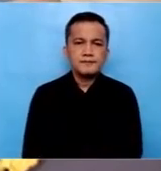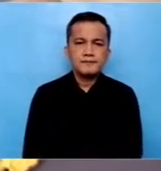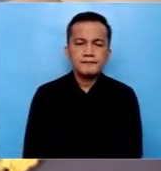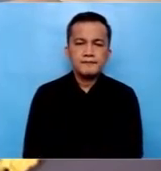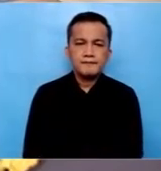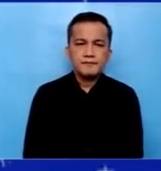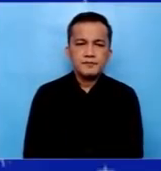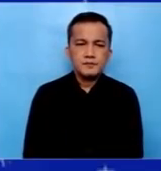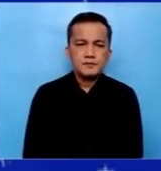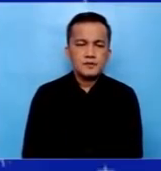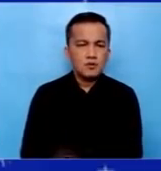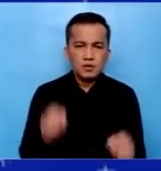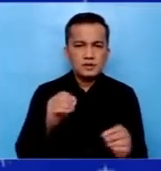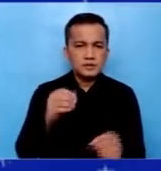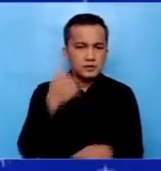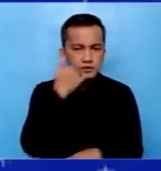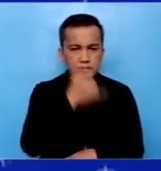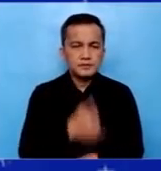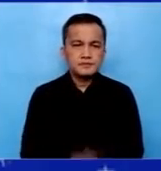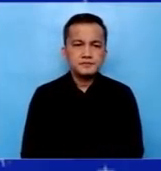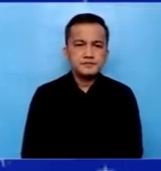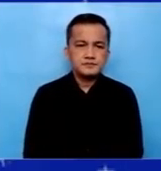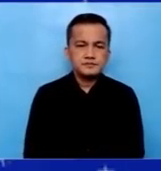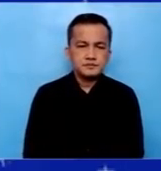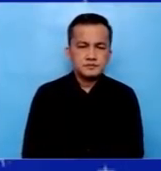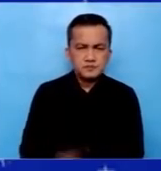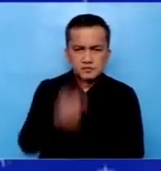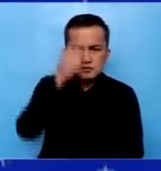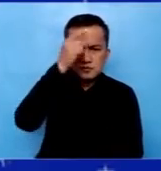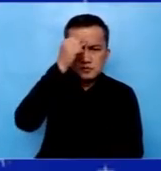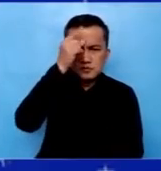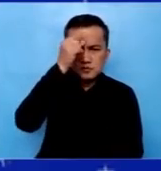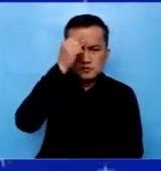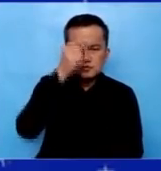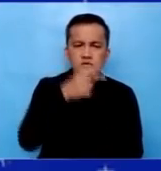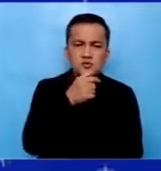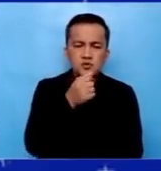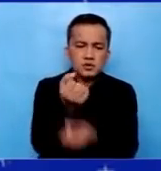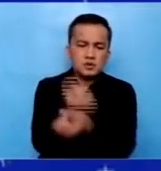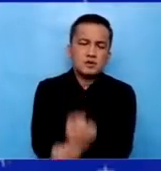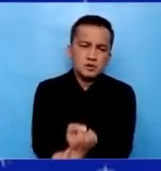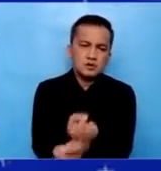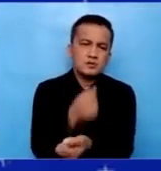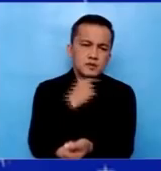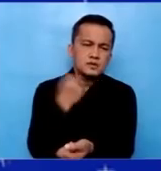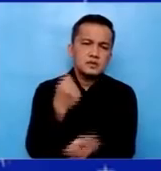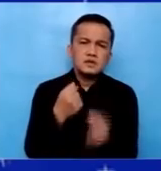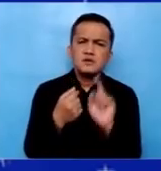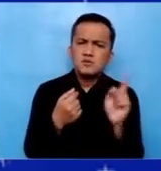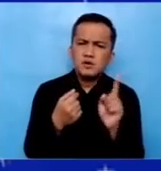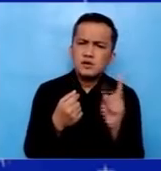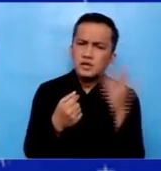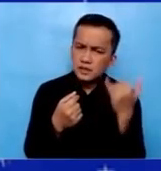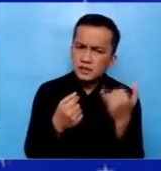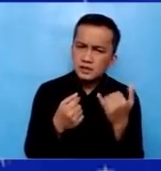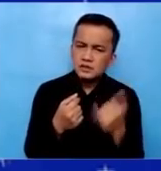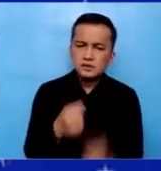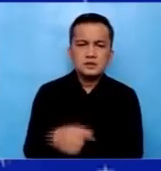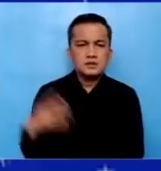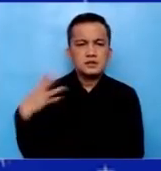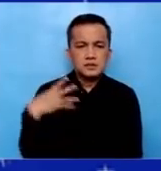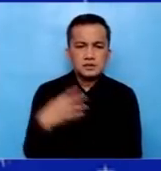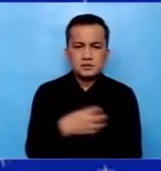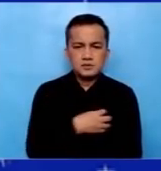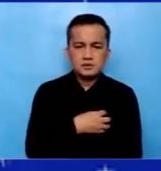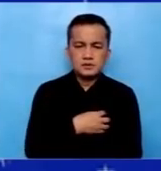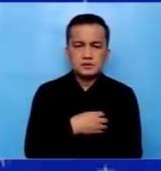siyang contact. Palaisipan din kung sino ang naggapos sa pari at ano ang motibo. Hihintayin daw ng mga pulis na